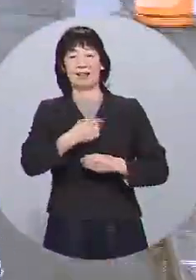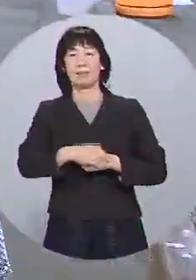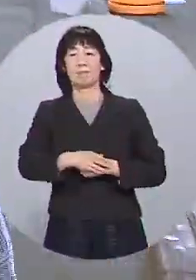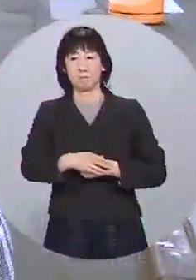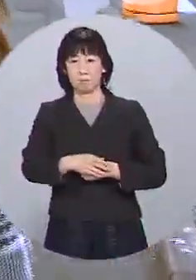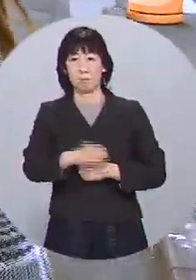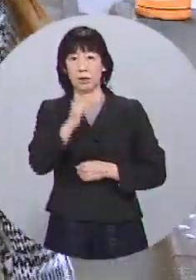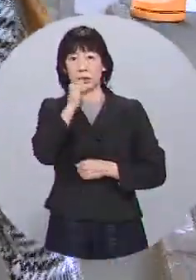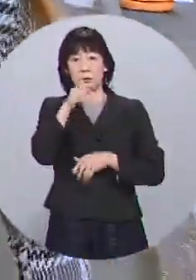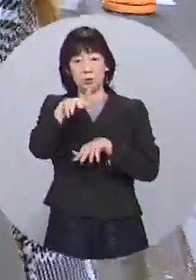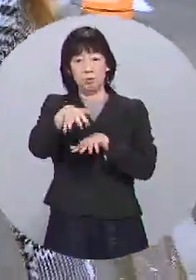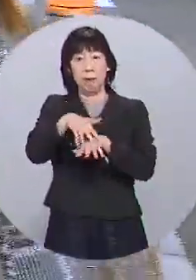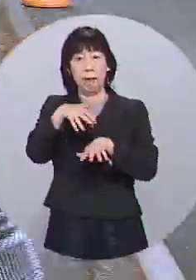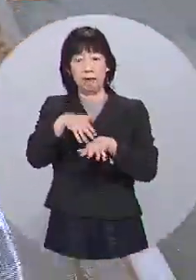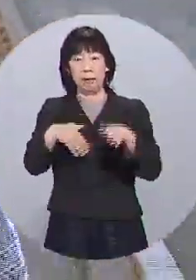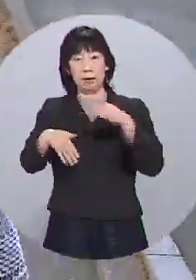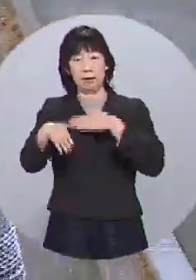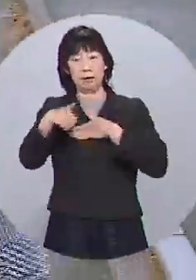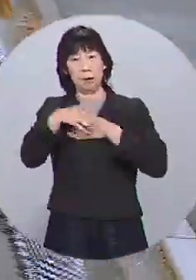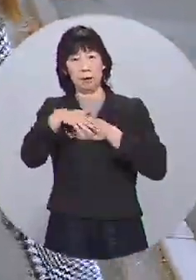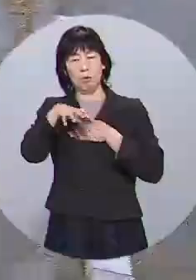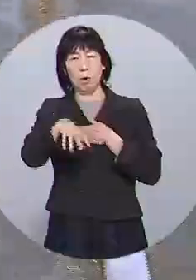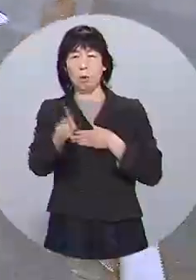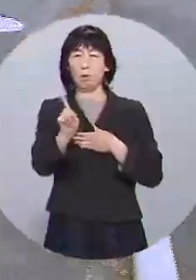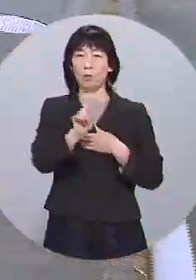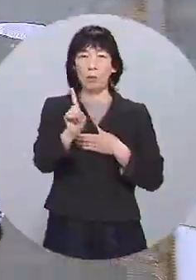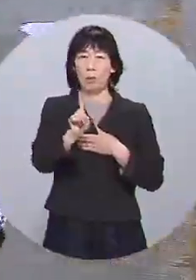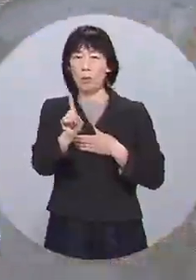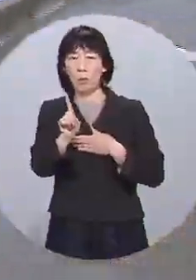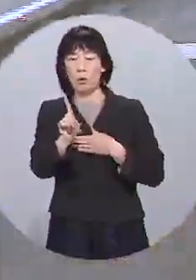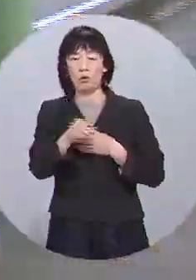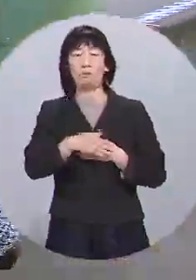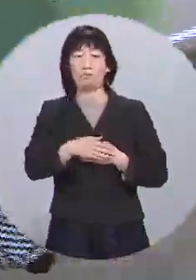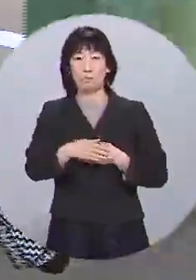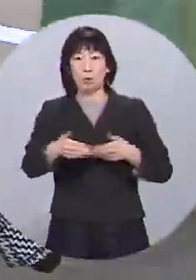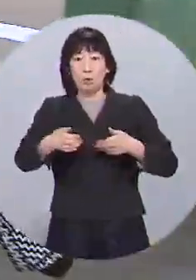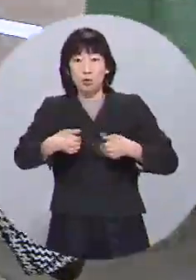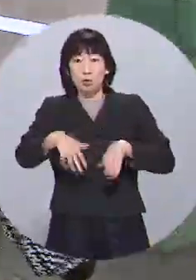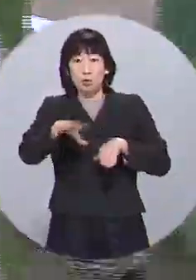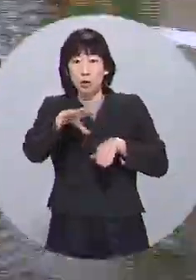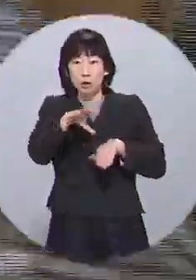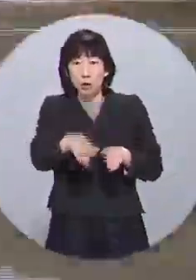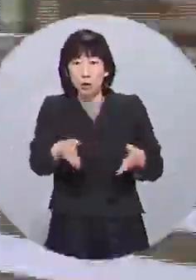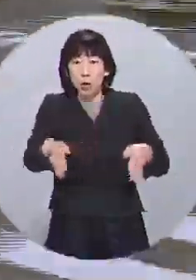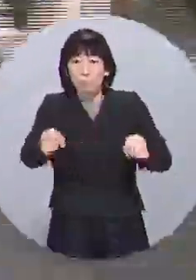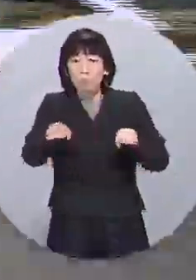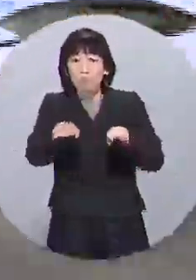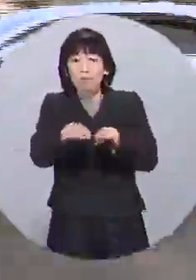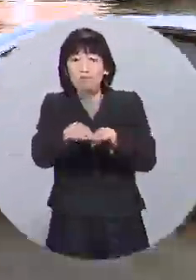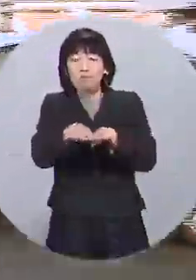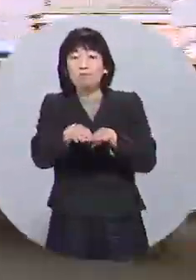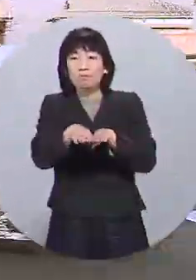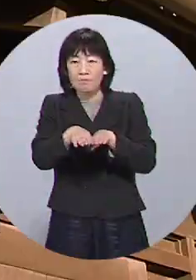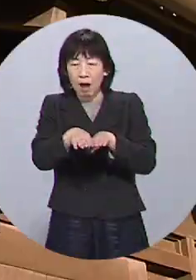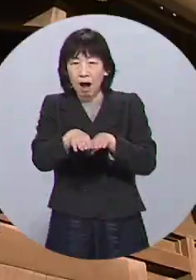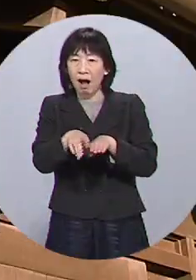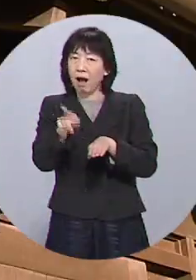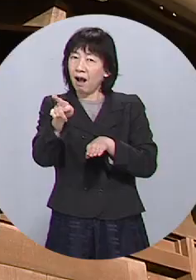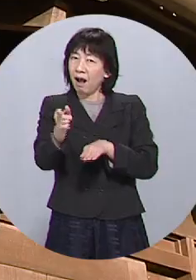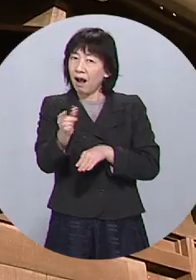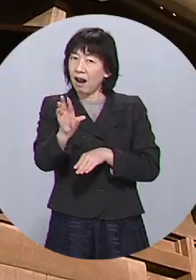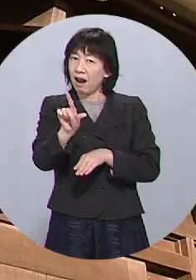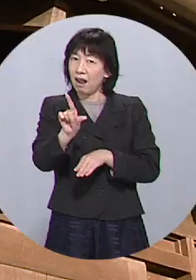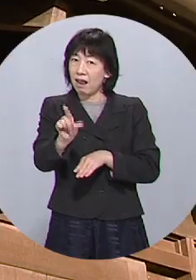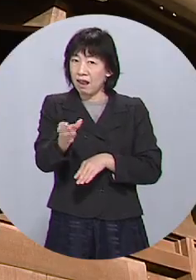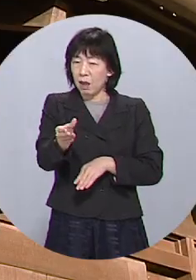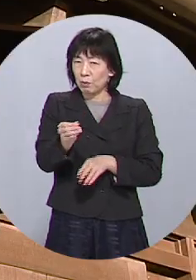で秩父銘仙着れるんでしょうか。秩父ふるさと館というのがありますよ。なんかレンタル屋さんと